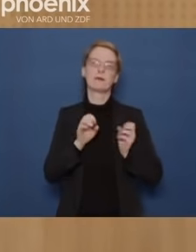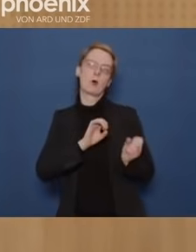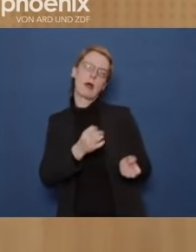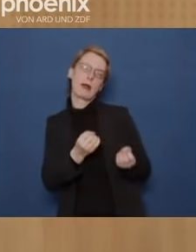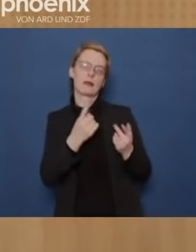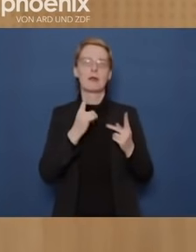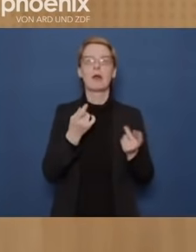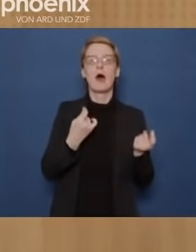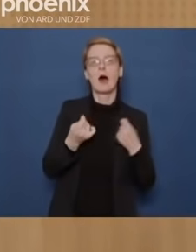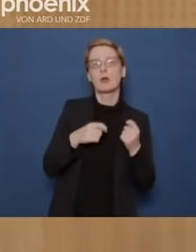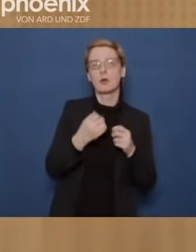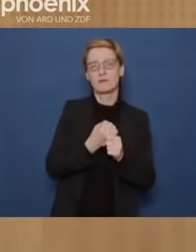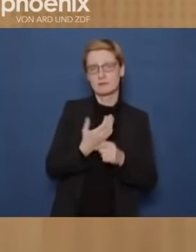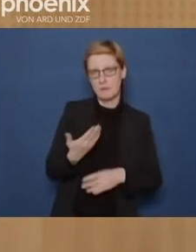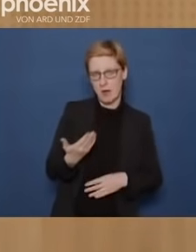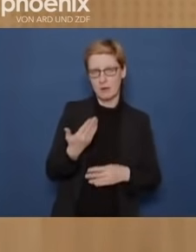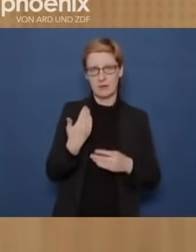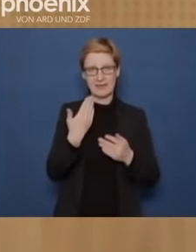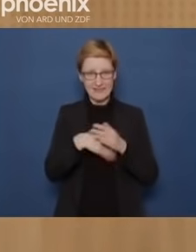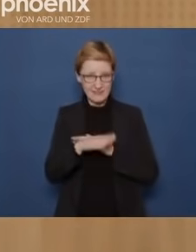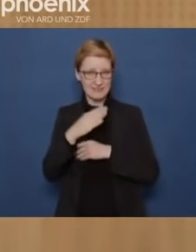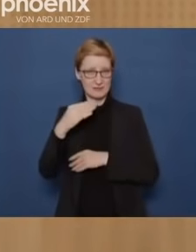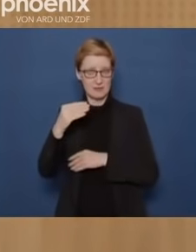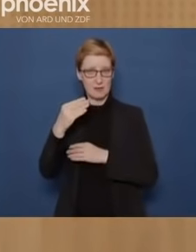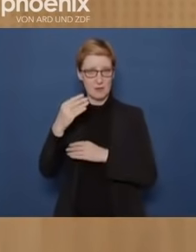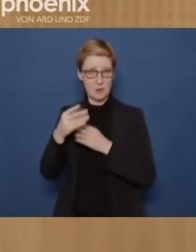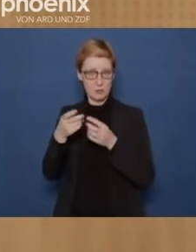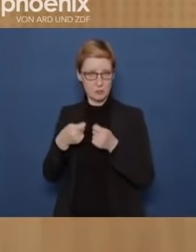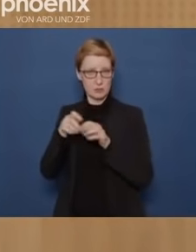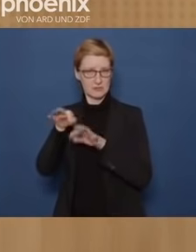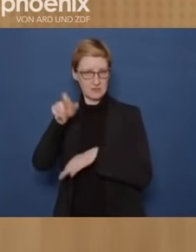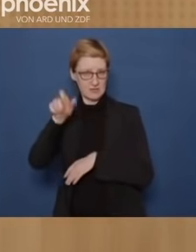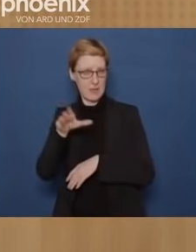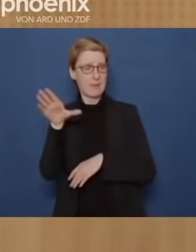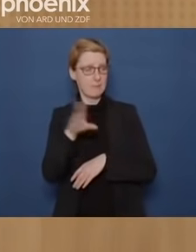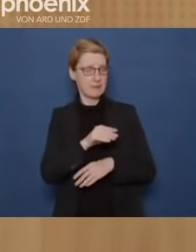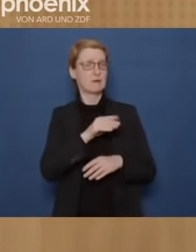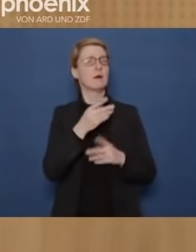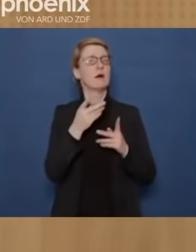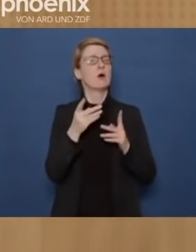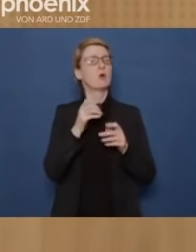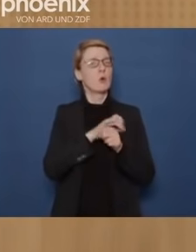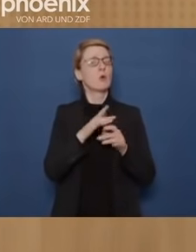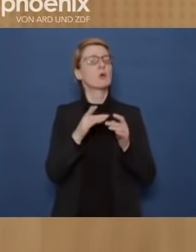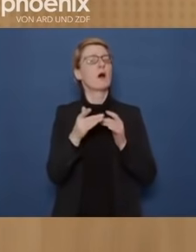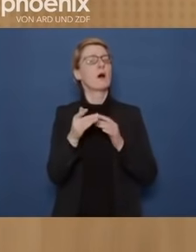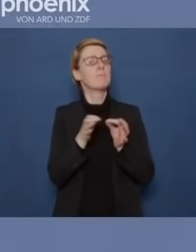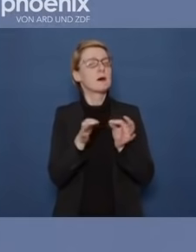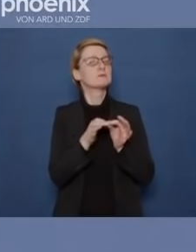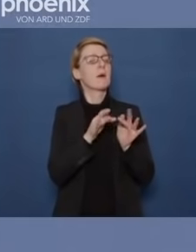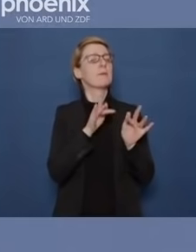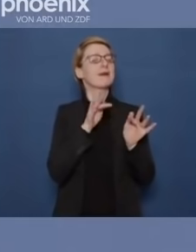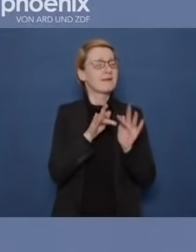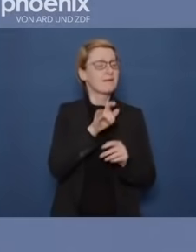es irgendwelche oder gab es Gespräche der Bundeskanzlerin mit Kritikern der Corona-Maßnahmen? Danke, jetzt im Vorfeld. Okay,